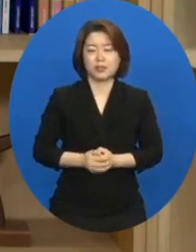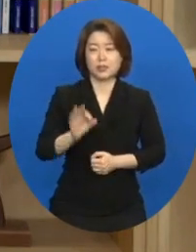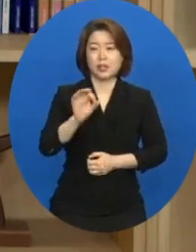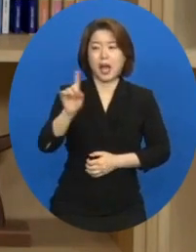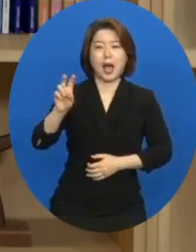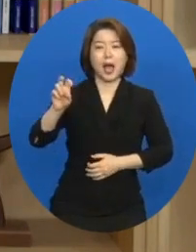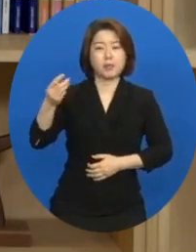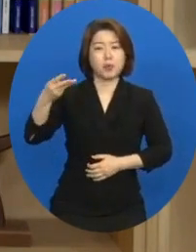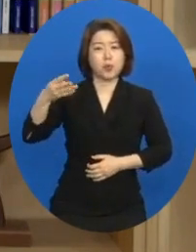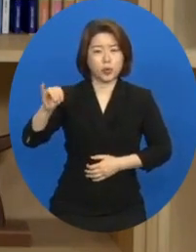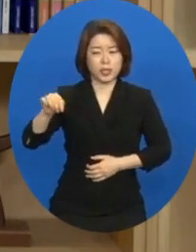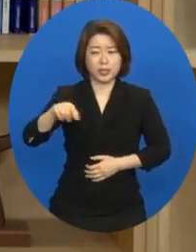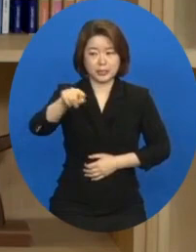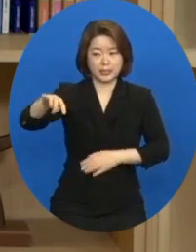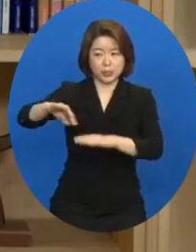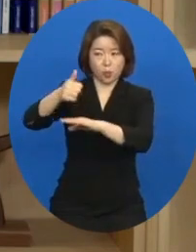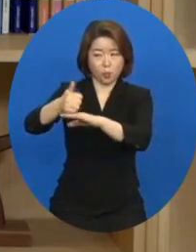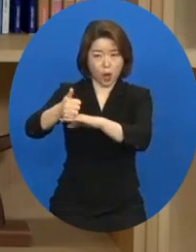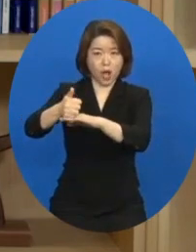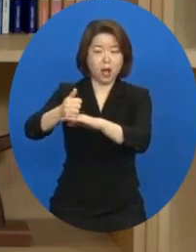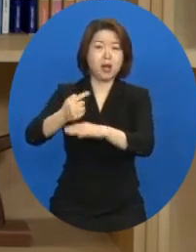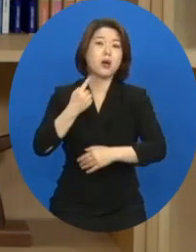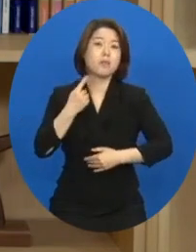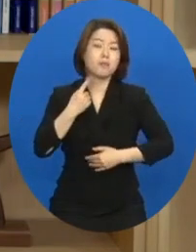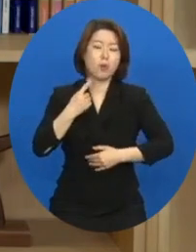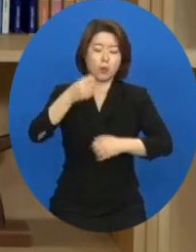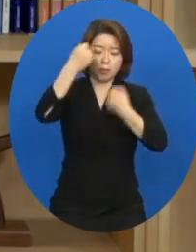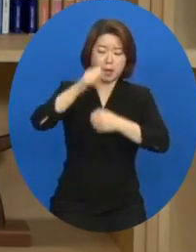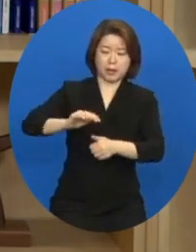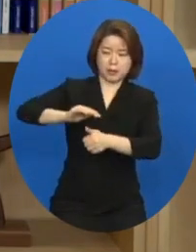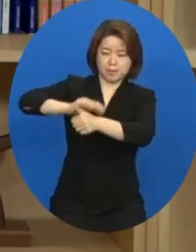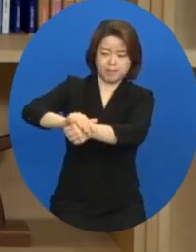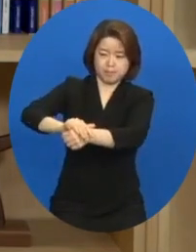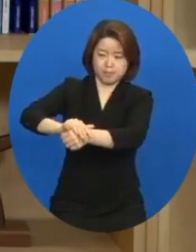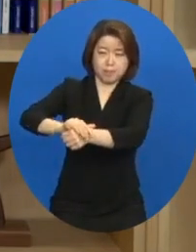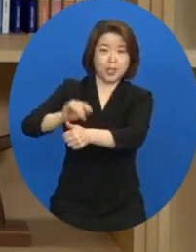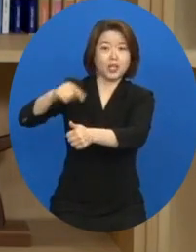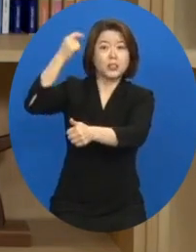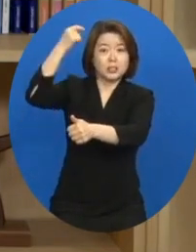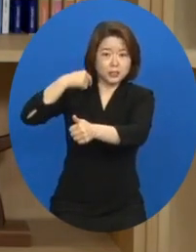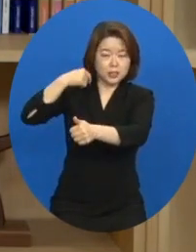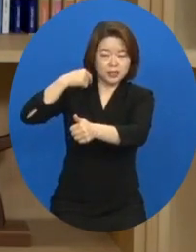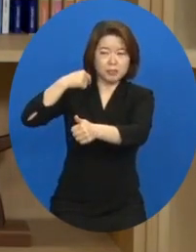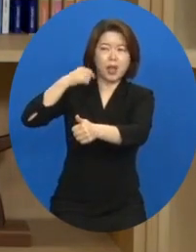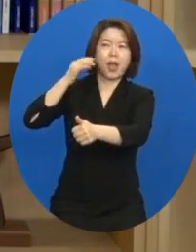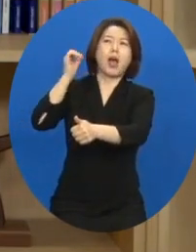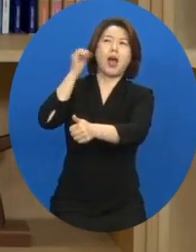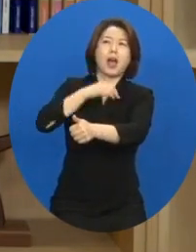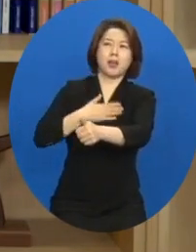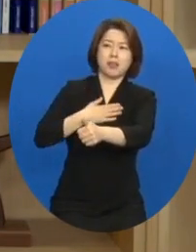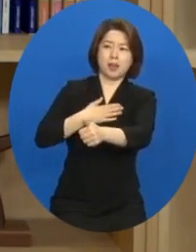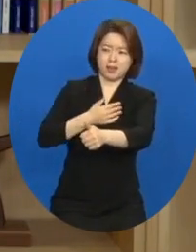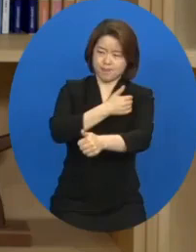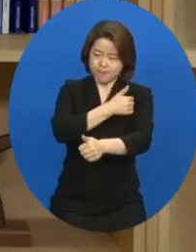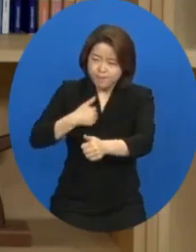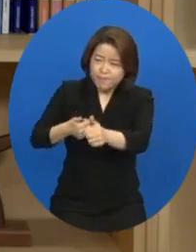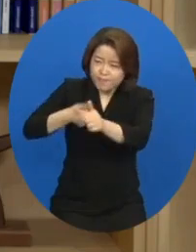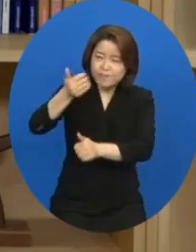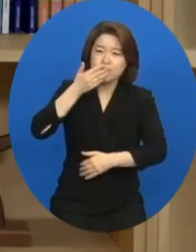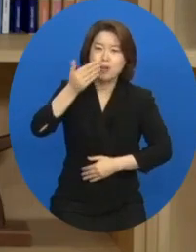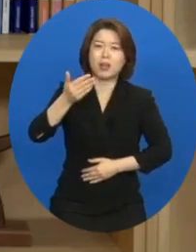왕의 목을 발로 밟았을 때 그 느낌 이길 수 있다 얼마든지 이길 수